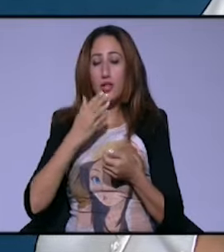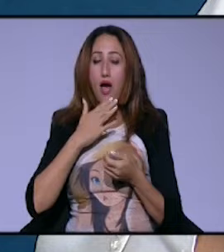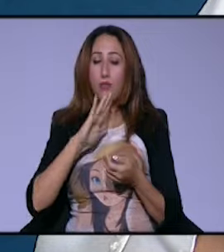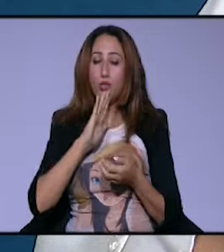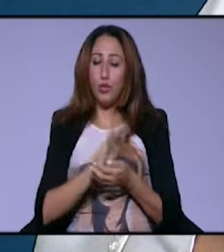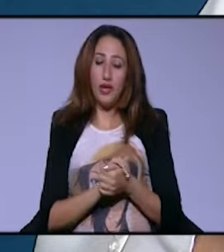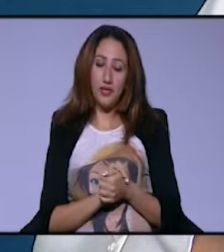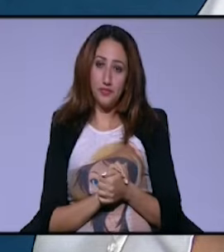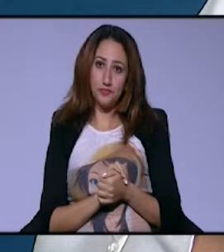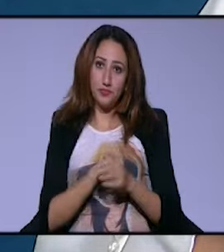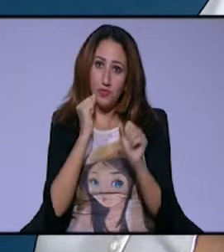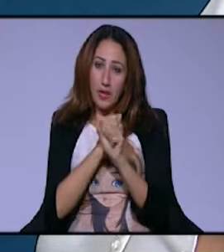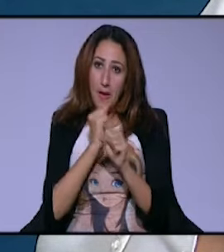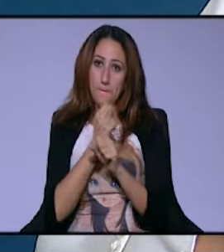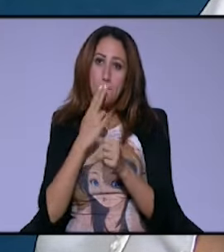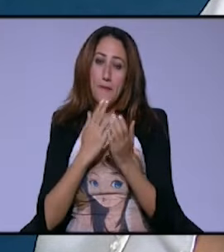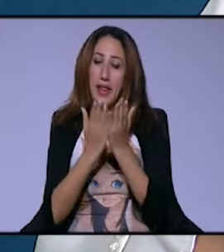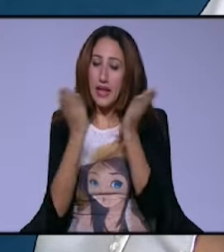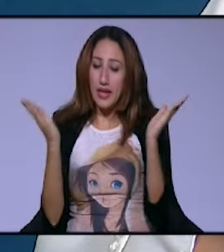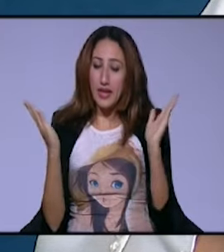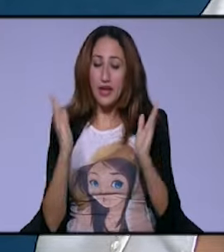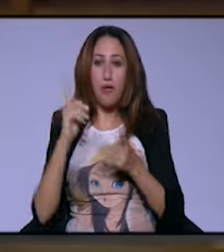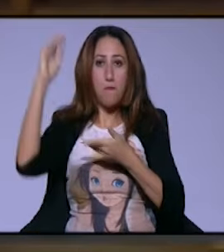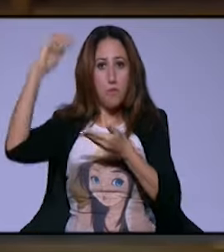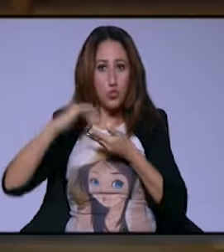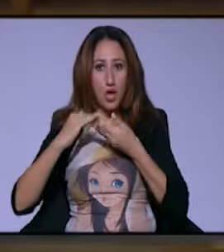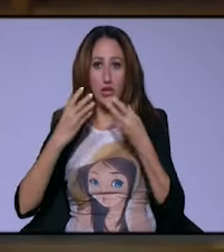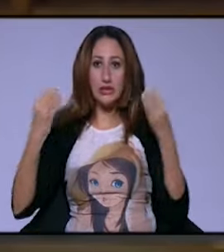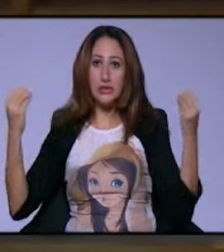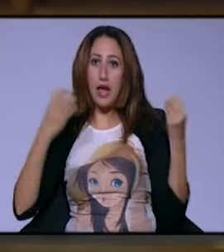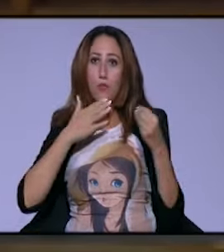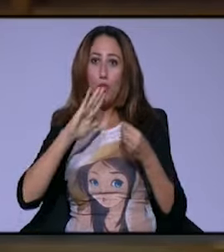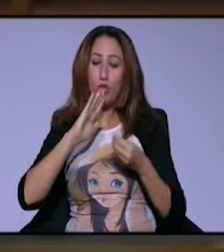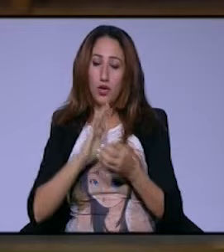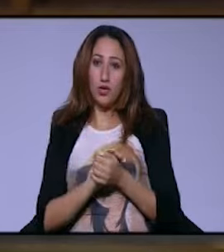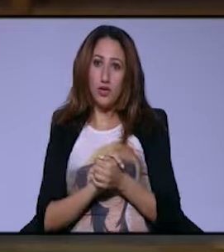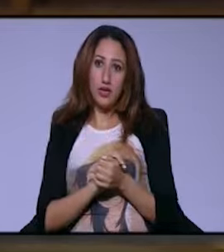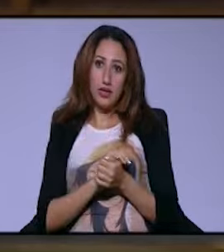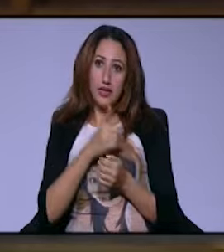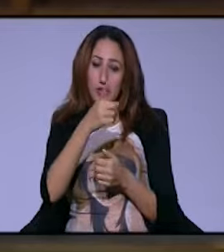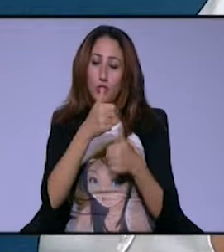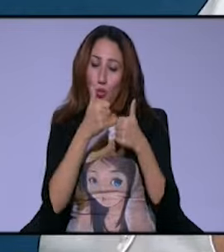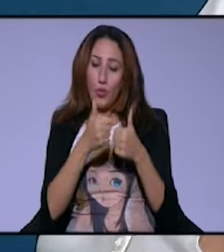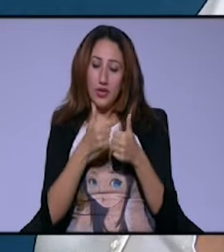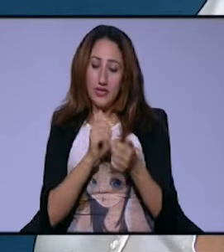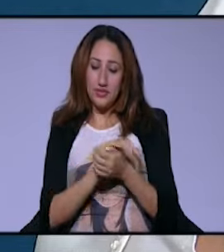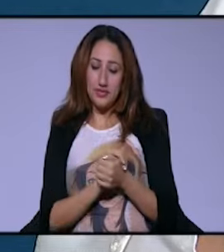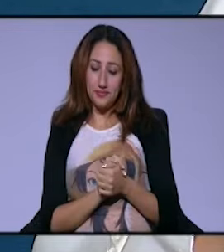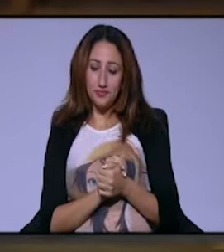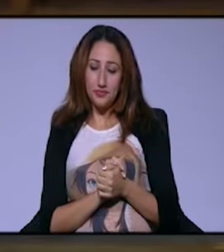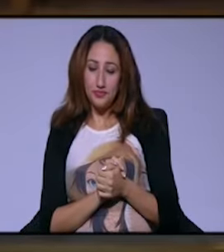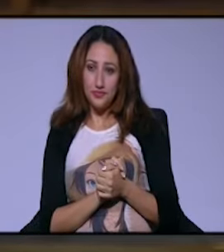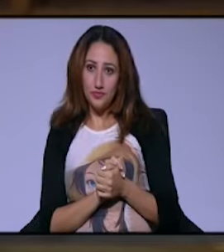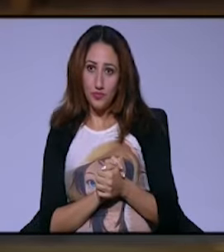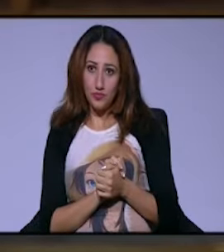أيوة. والأعمال بقى الخيرية سواء كفالة ونعم الابن البر. والله حاجة ياسمين انت ونعم الابن البر. الله يعزك الله. بس عايز أسألك